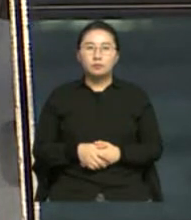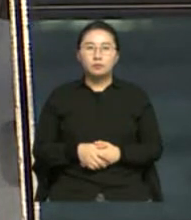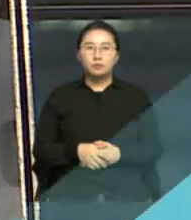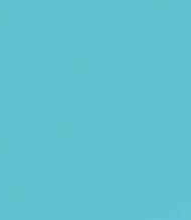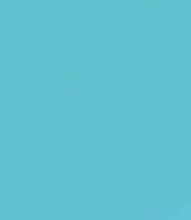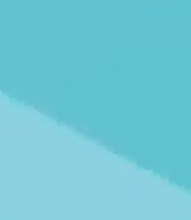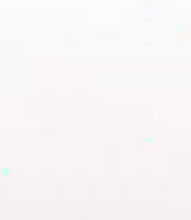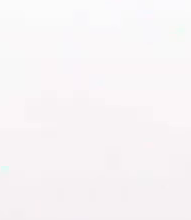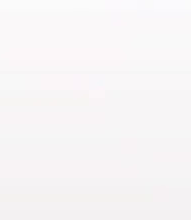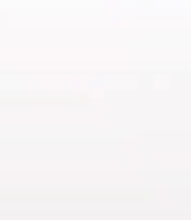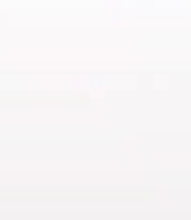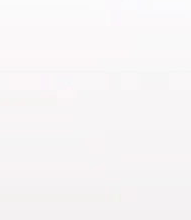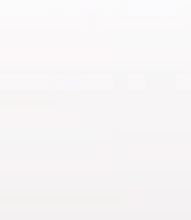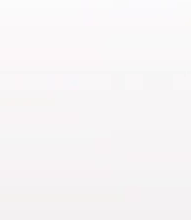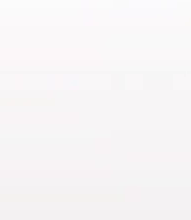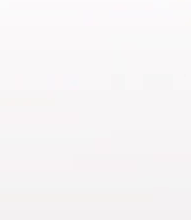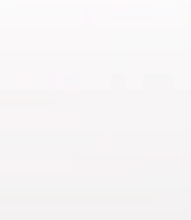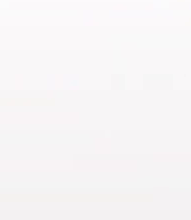합니다